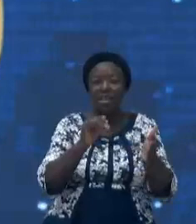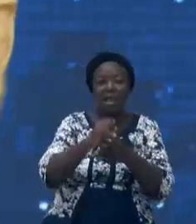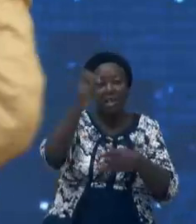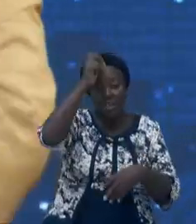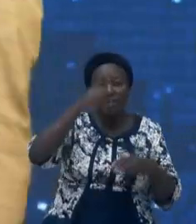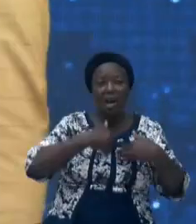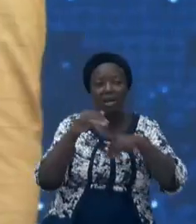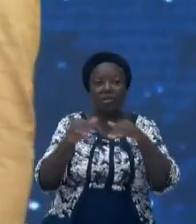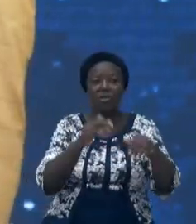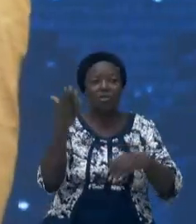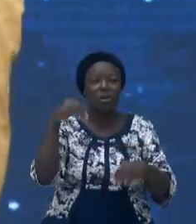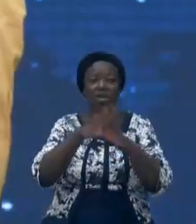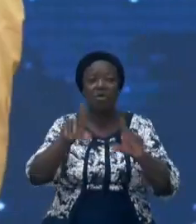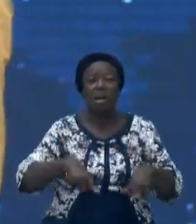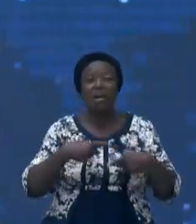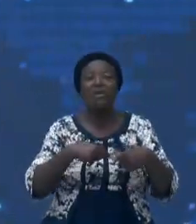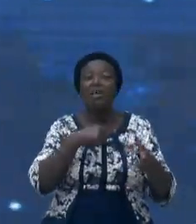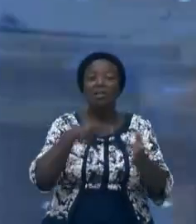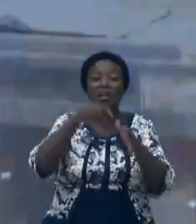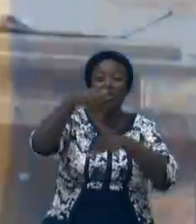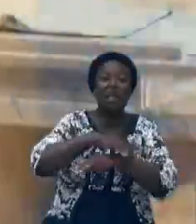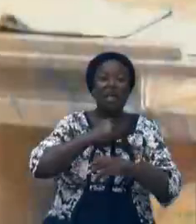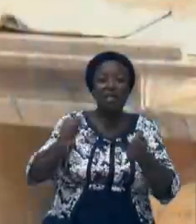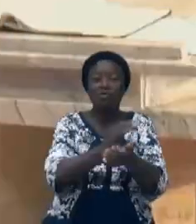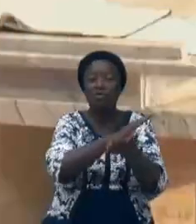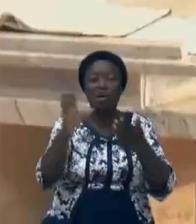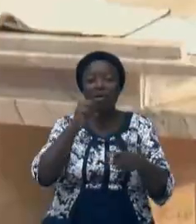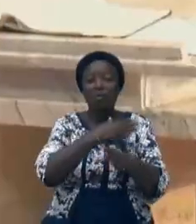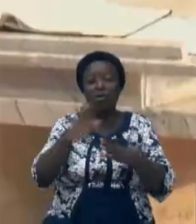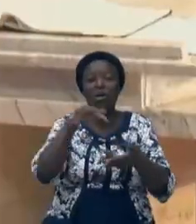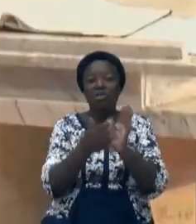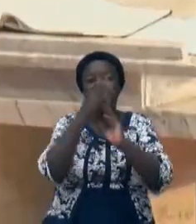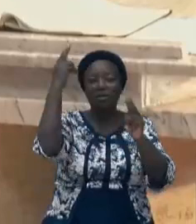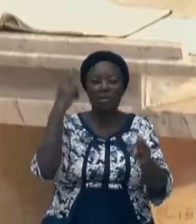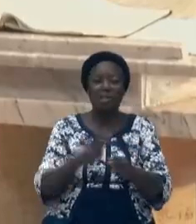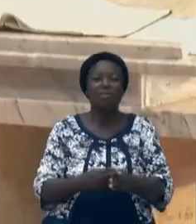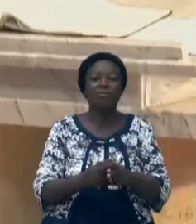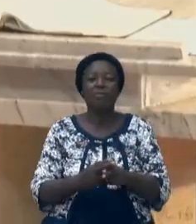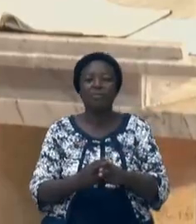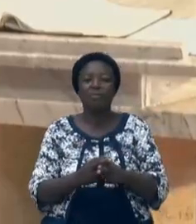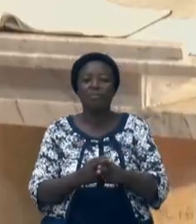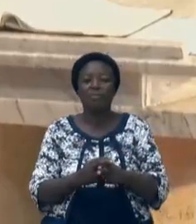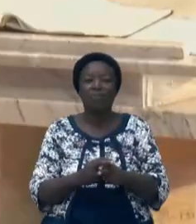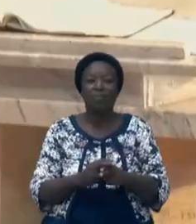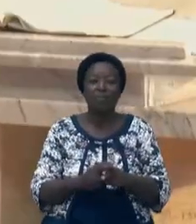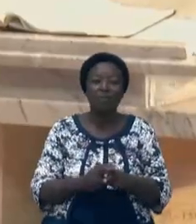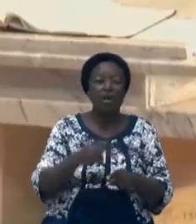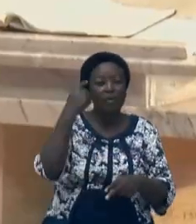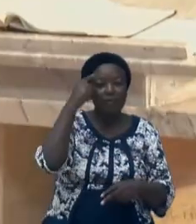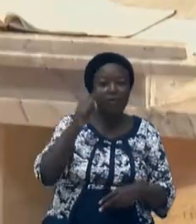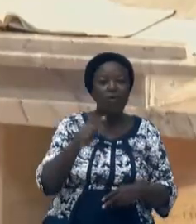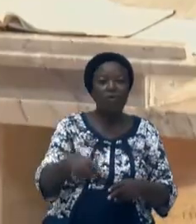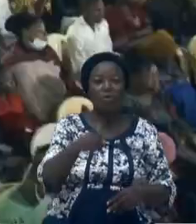et jésus christ est venu et tout ce qu'offre le diable ap dans ta vie ce soit il va tout